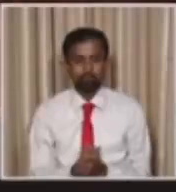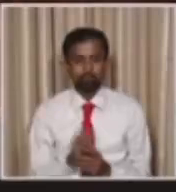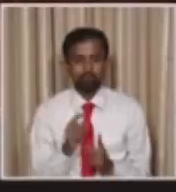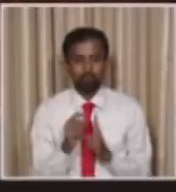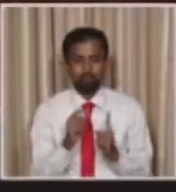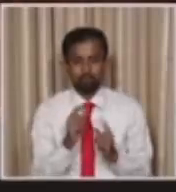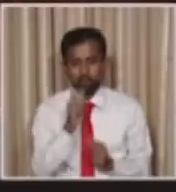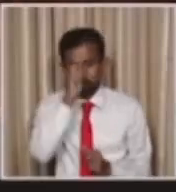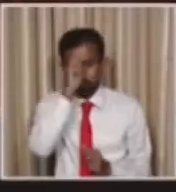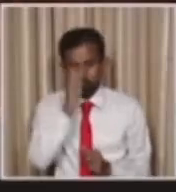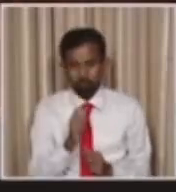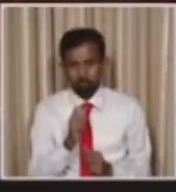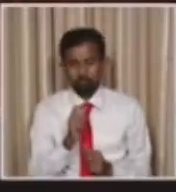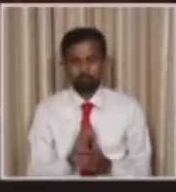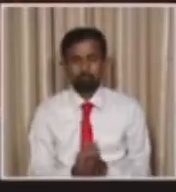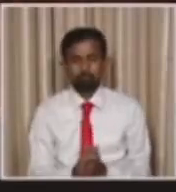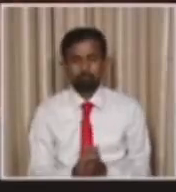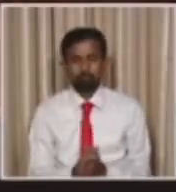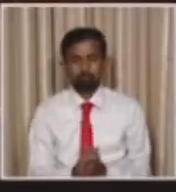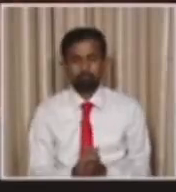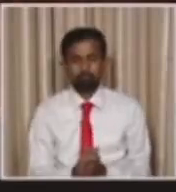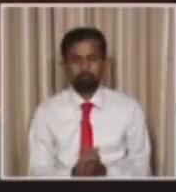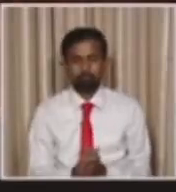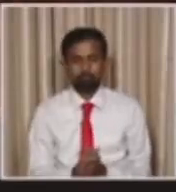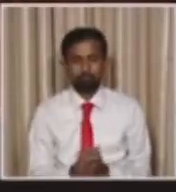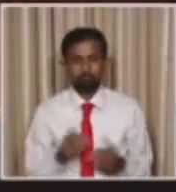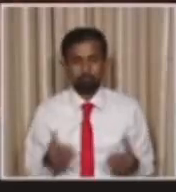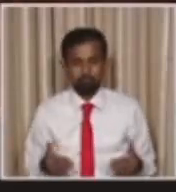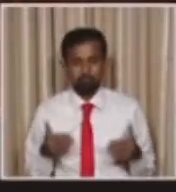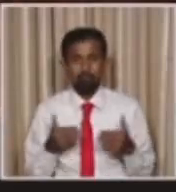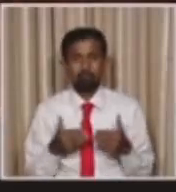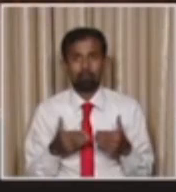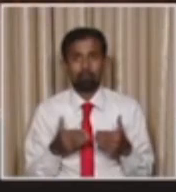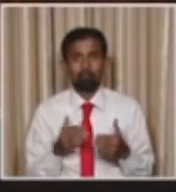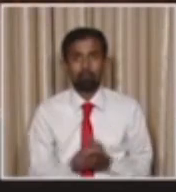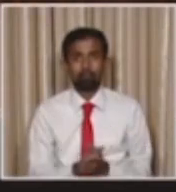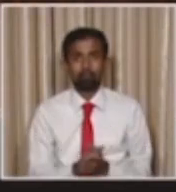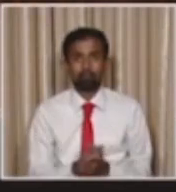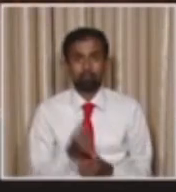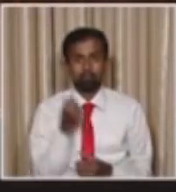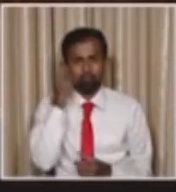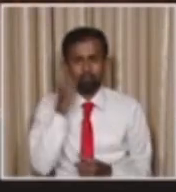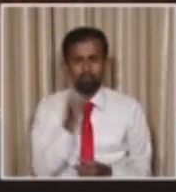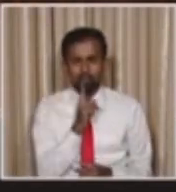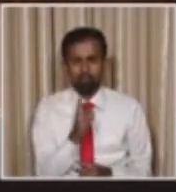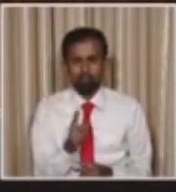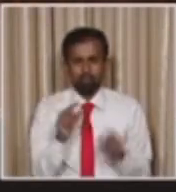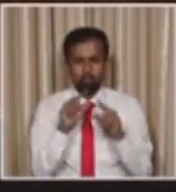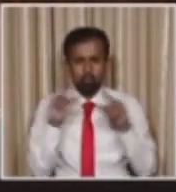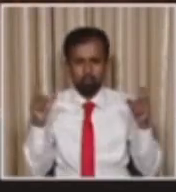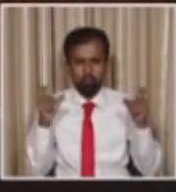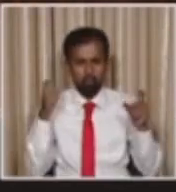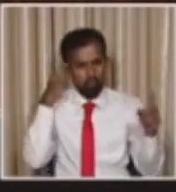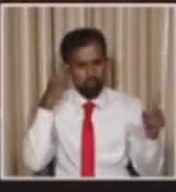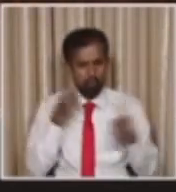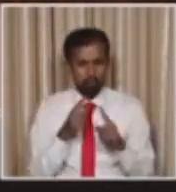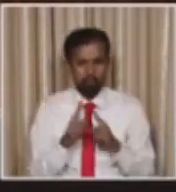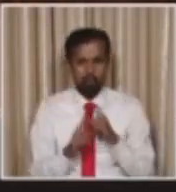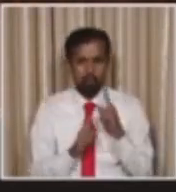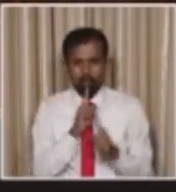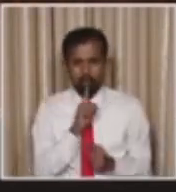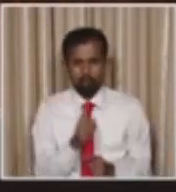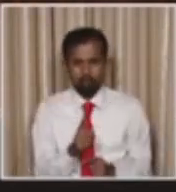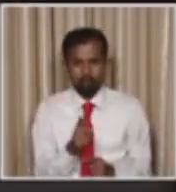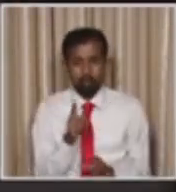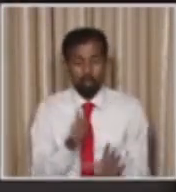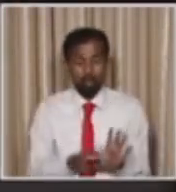करू मान्छे तुमनी अद योजना कर मातृकाव संबंध मटकिया नतीयन्ने